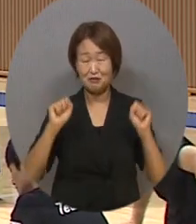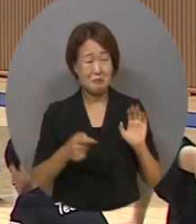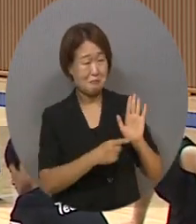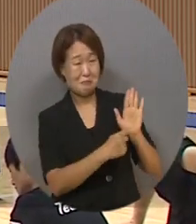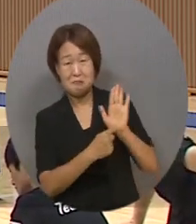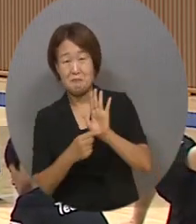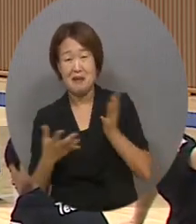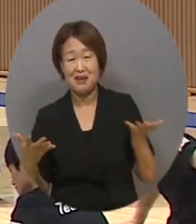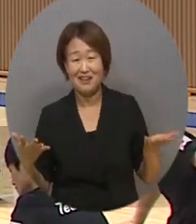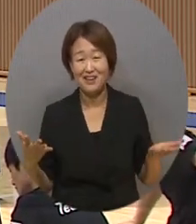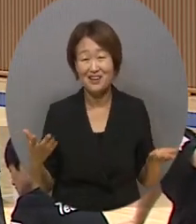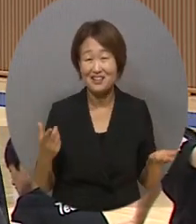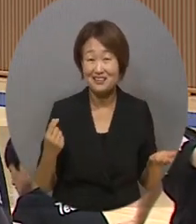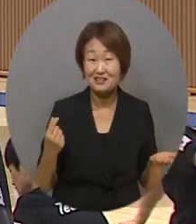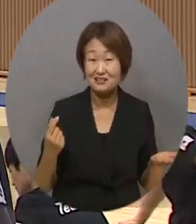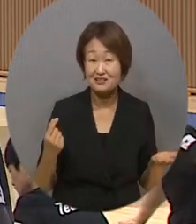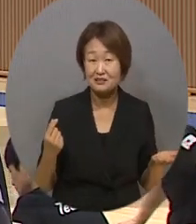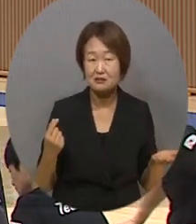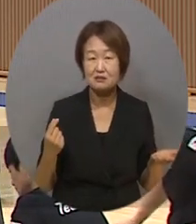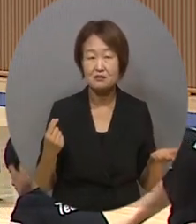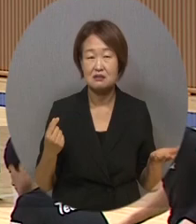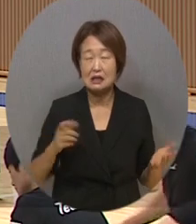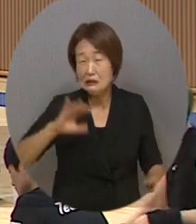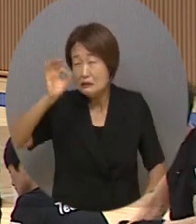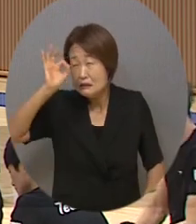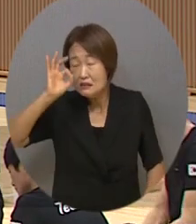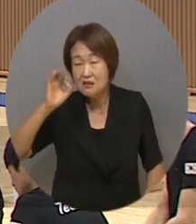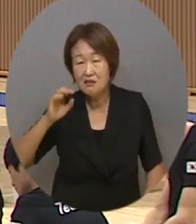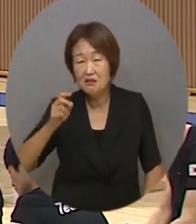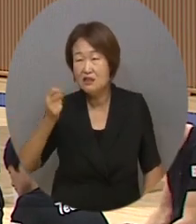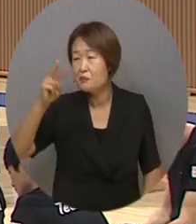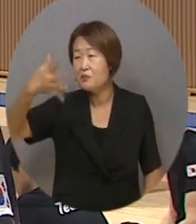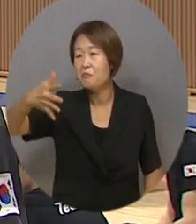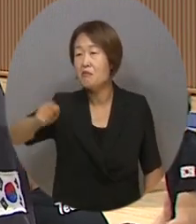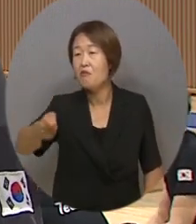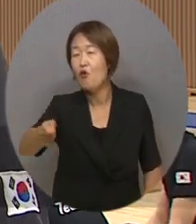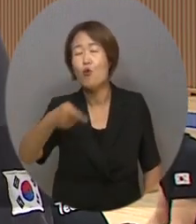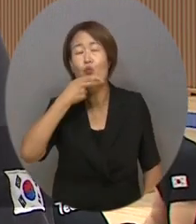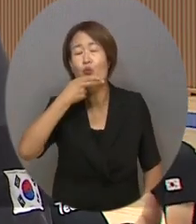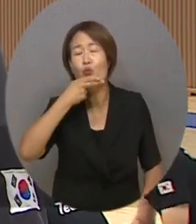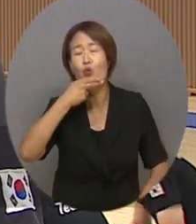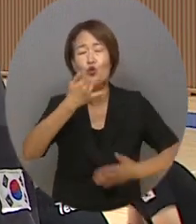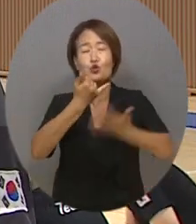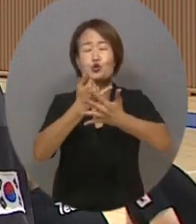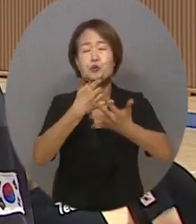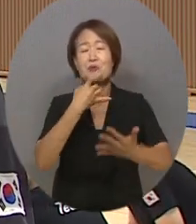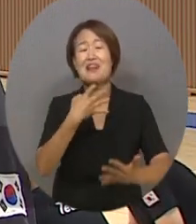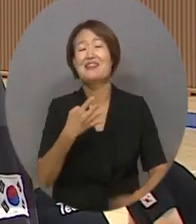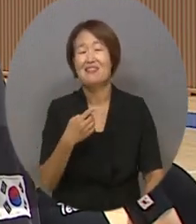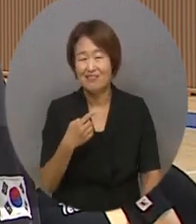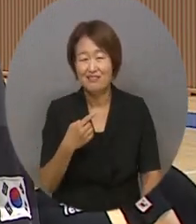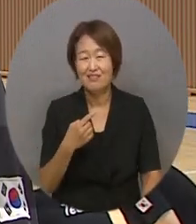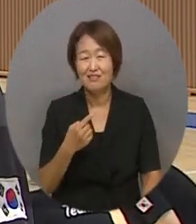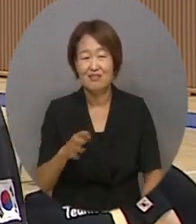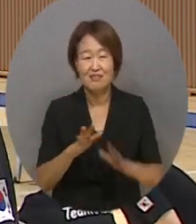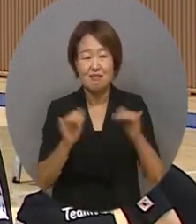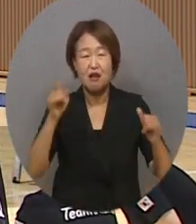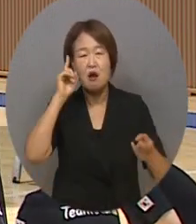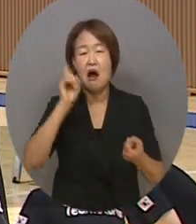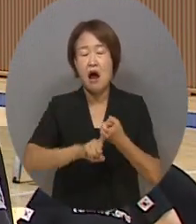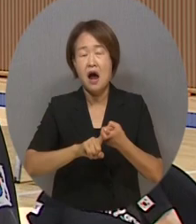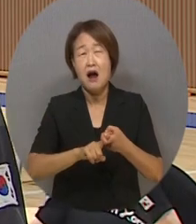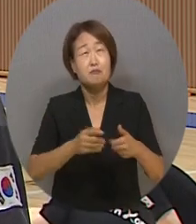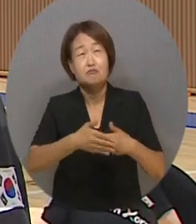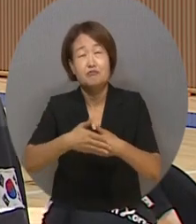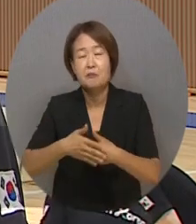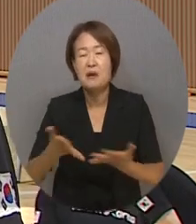쪽에 알려지지도 않았고 항상 뭐 찾아보려면 유튜브로만 찾아봐야 되고 사람들이 이제 관심을 갖기가 힘든 것